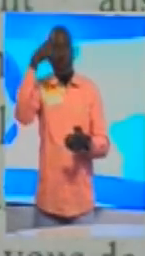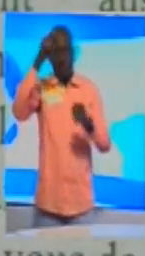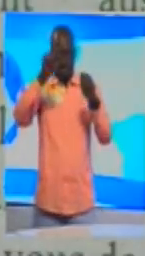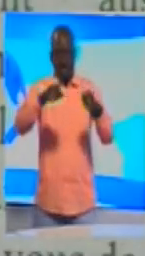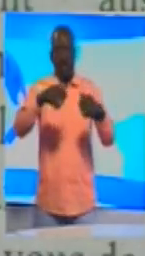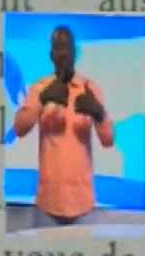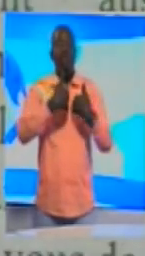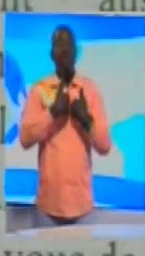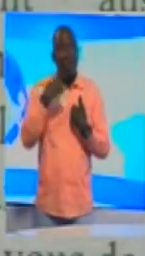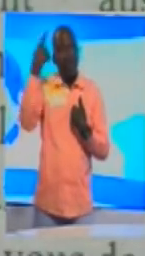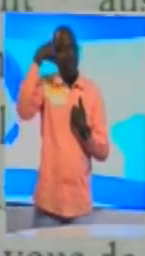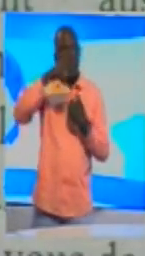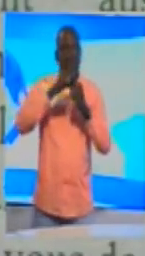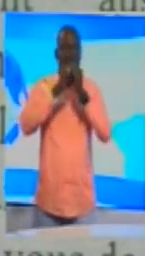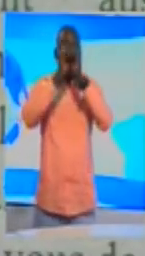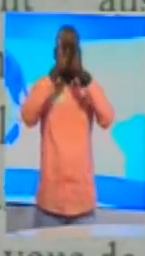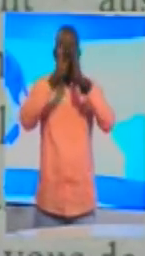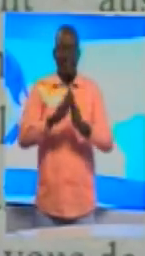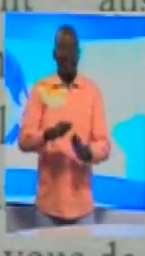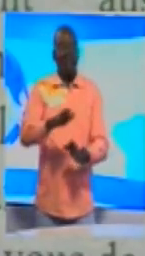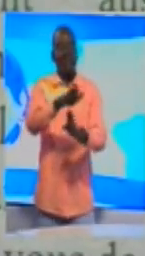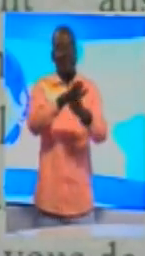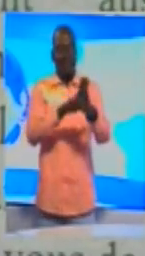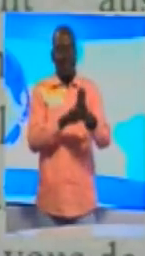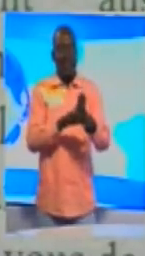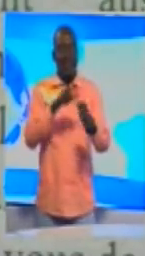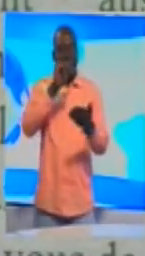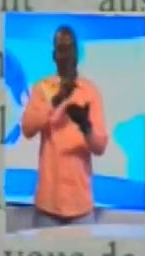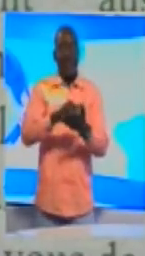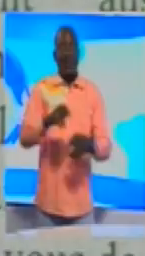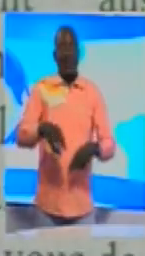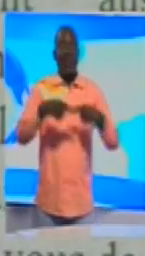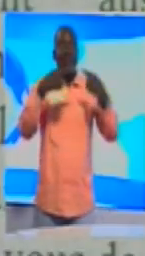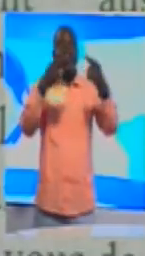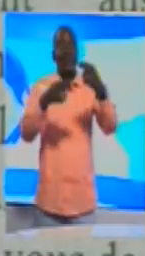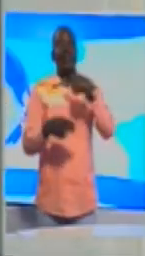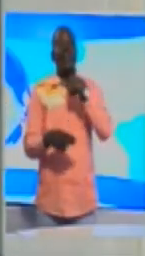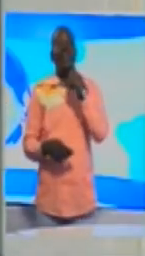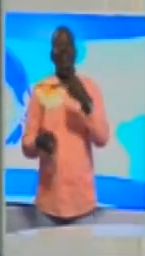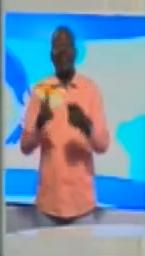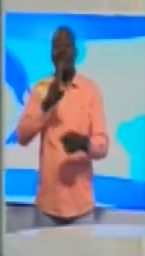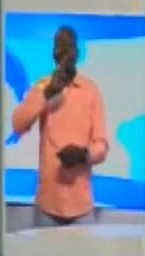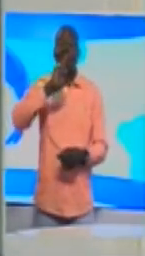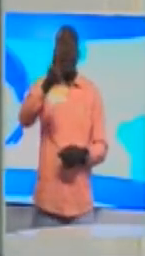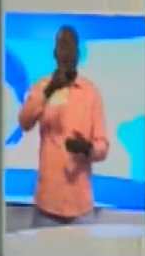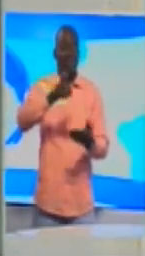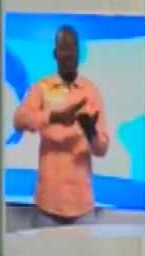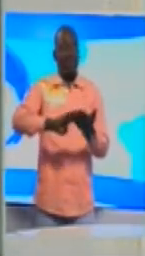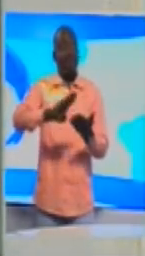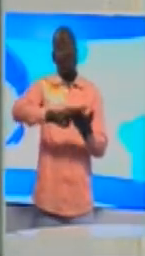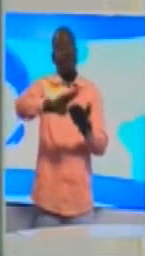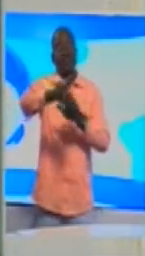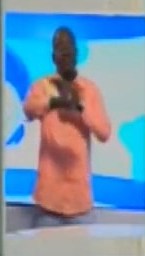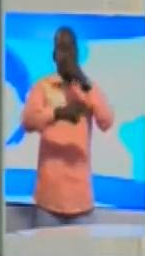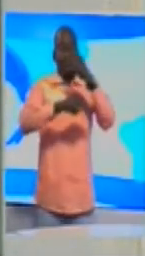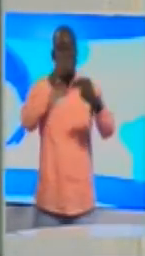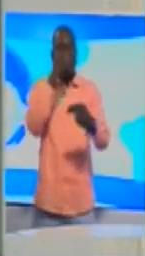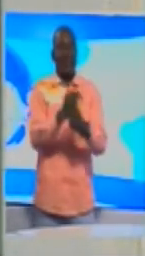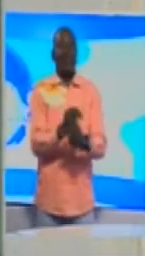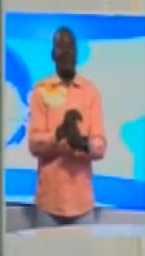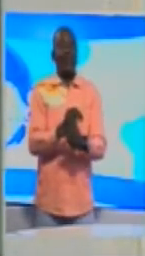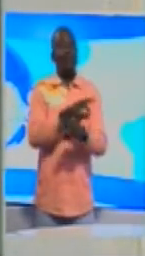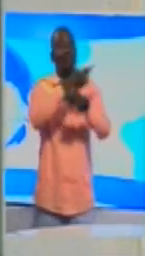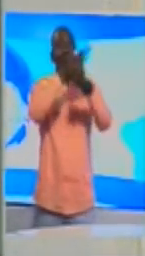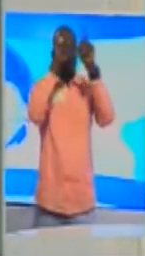comme une paix des braves. Serait-ce alors le déclic pour entamer la véritable réconciliation nationale,